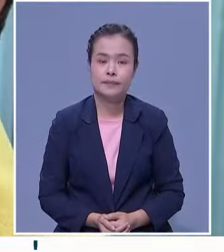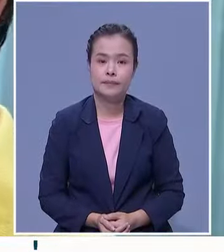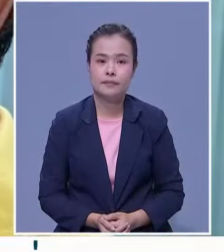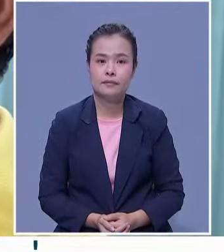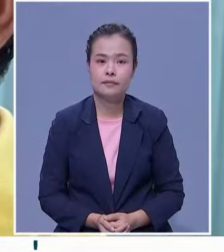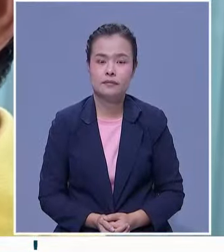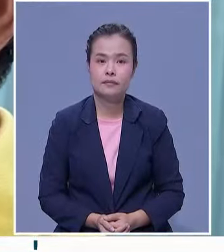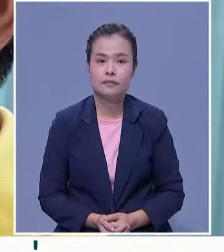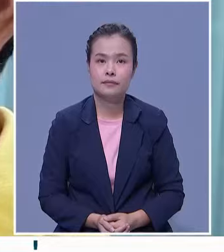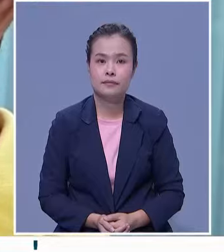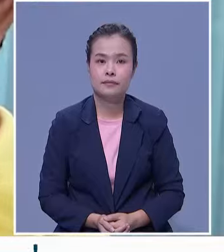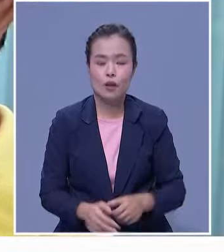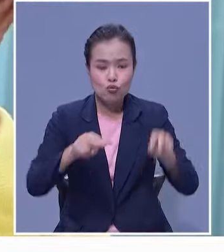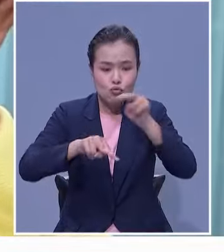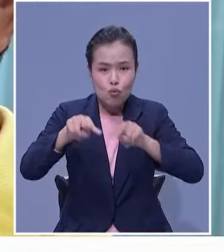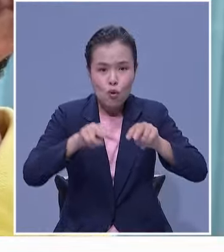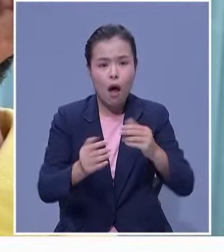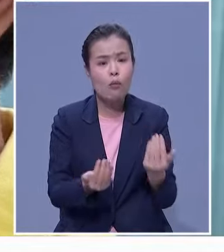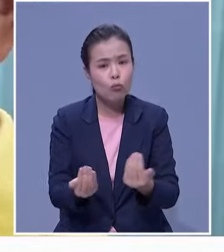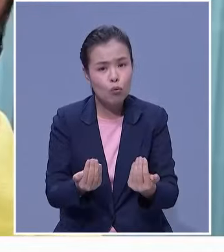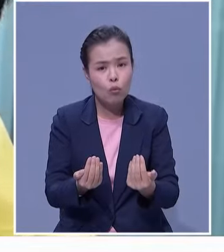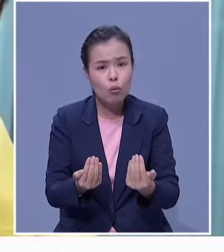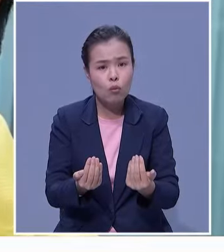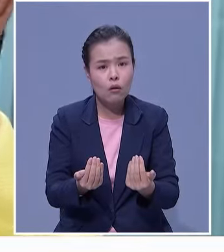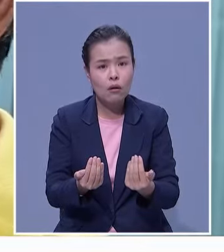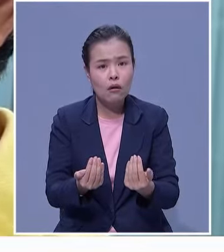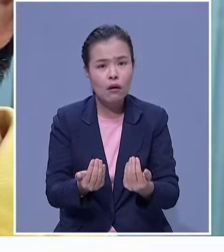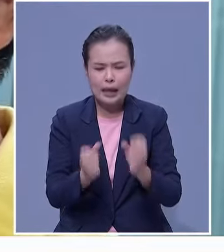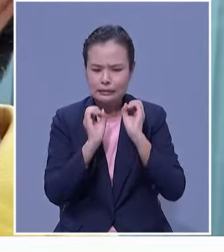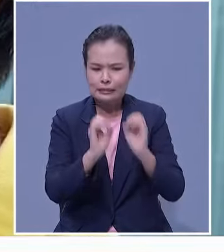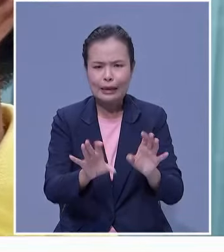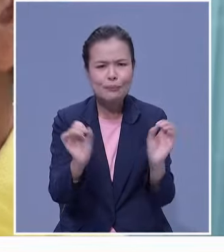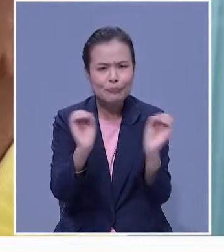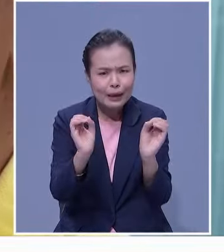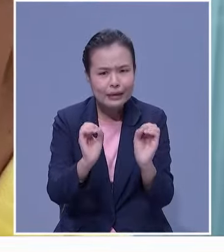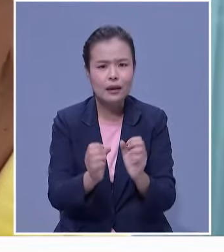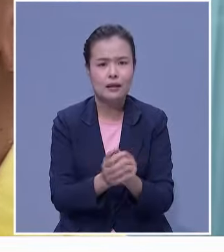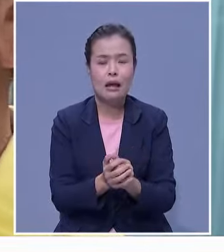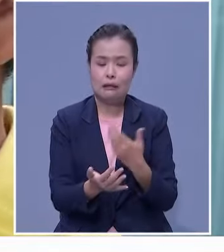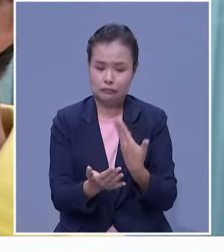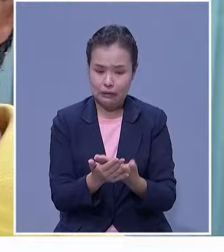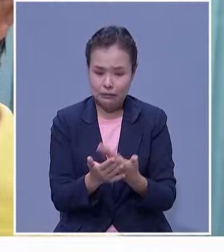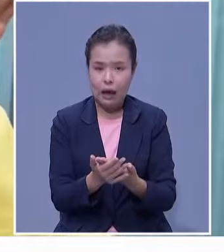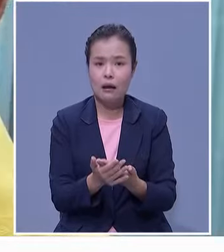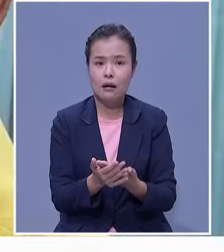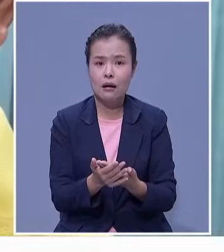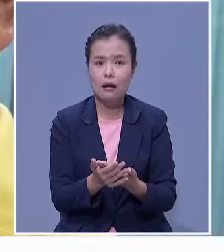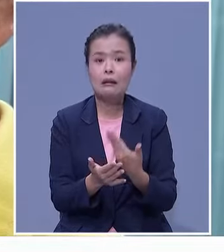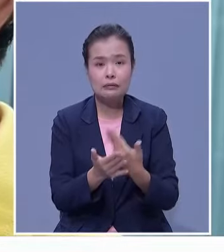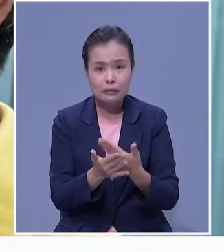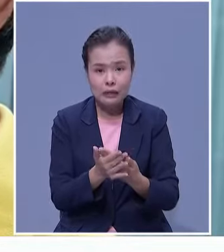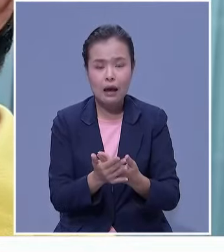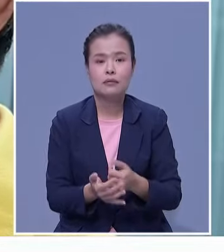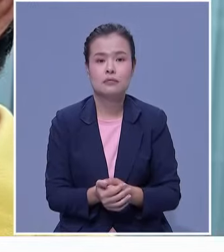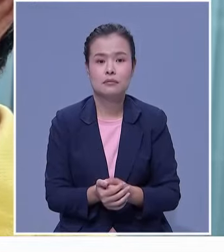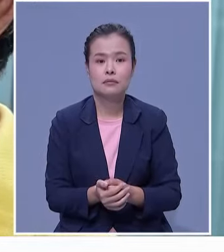ส่วนว่าในเรื่องของการดูแลลูกๆนี่เราไม่เคยทอดทิ้งอยู่แล้วแม้กระทั่งในส่วนของค่ารักษาพยาบาลครั้งแรกเบื้องต้นนะ